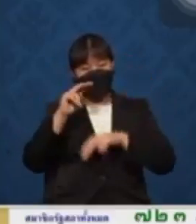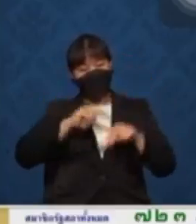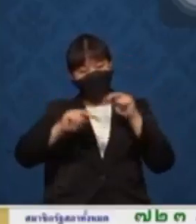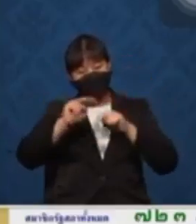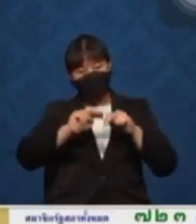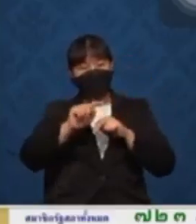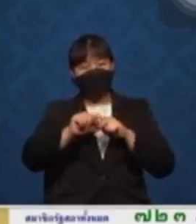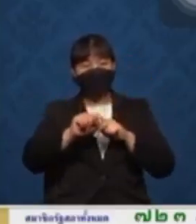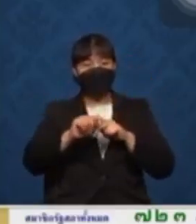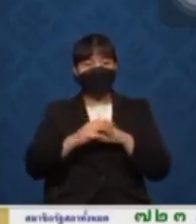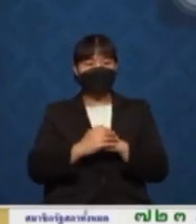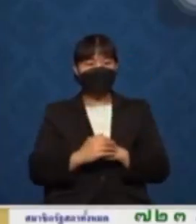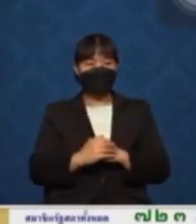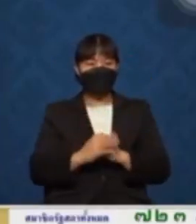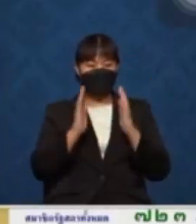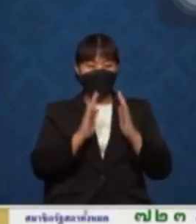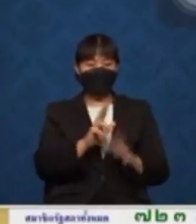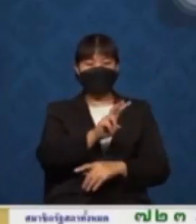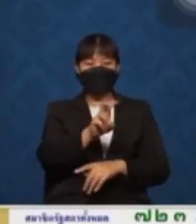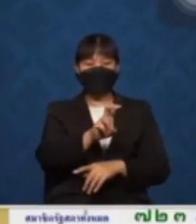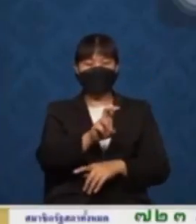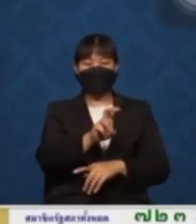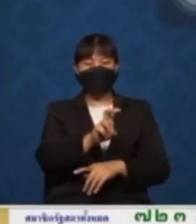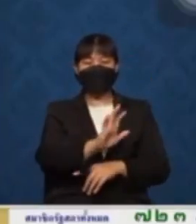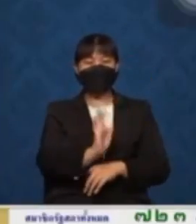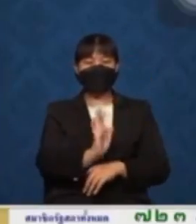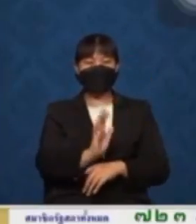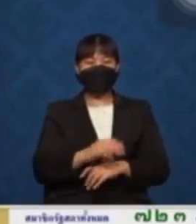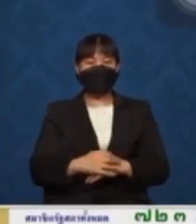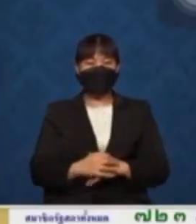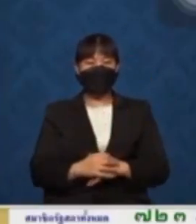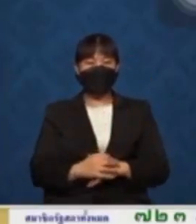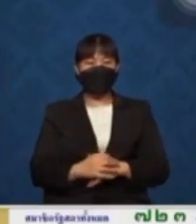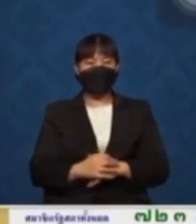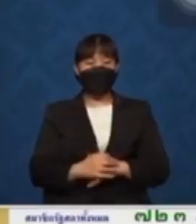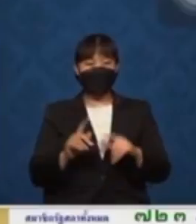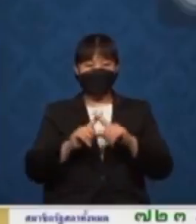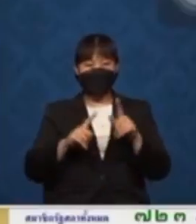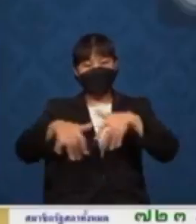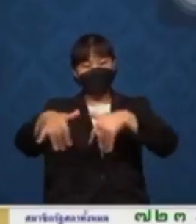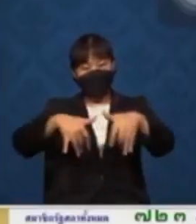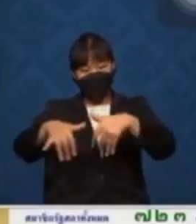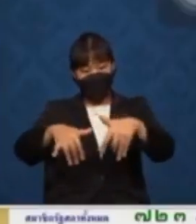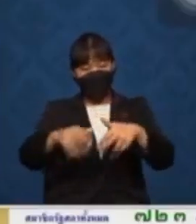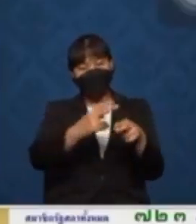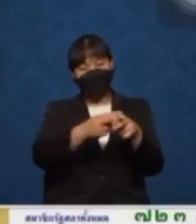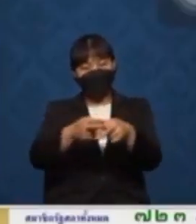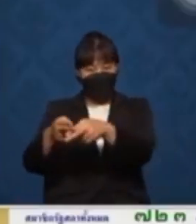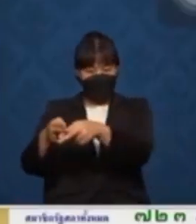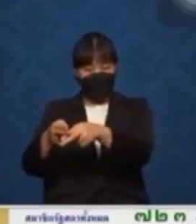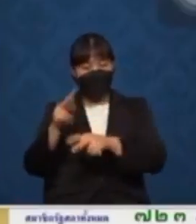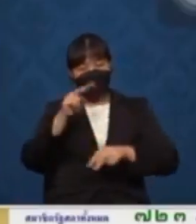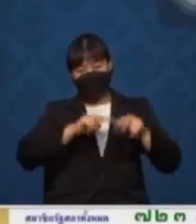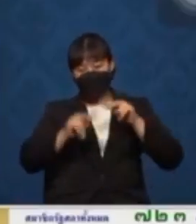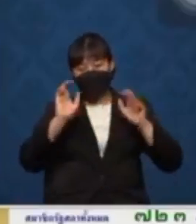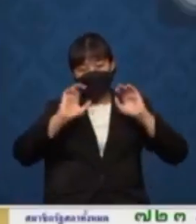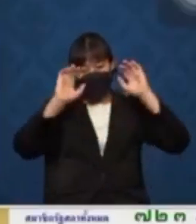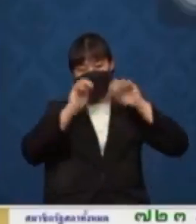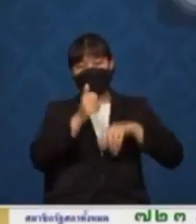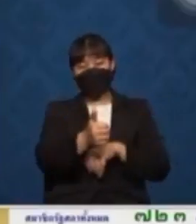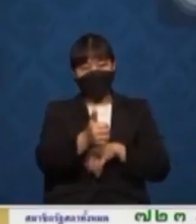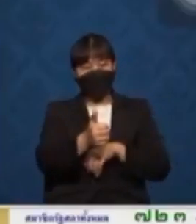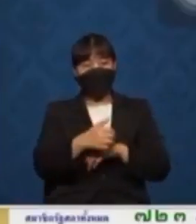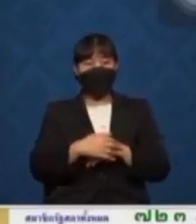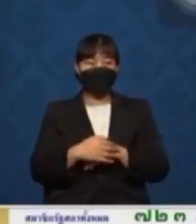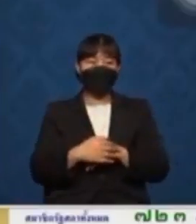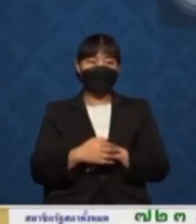ม่ใช่การที่เราไปหวังพึ่งบุคคล200คนในสภาอีกต่อไปแล้วแต่การที่เราไปติดอาวุธประชาชนโดยตรงให้สามารถตรวจสอบรัฐบาลได้ไม่ว่าจะเป็น